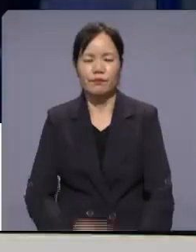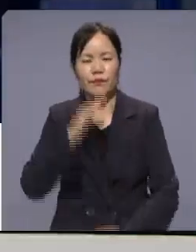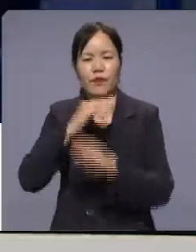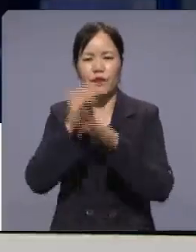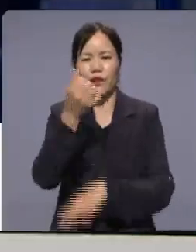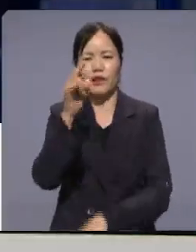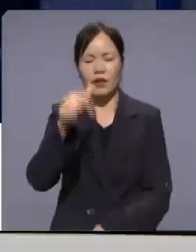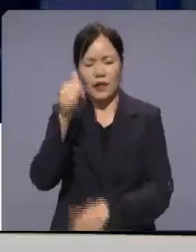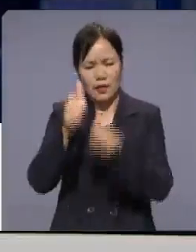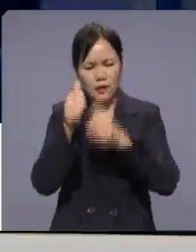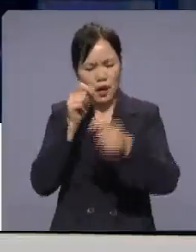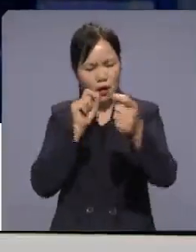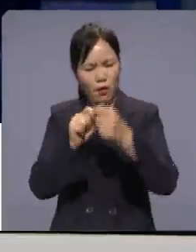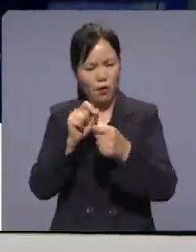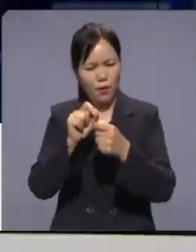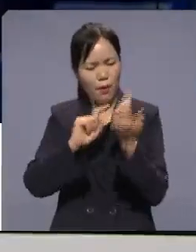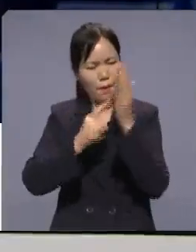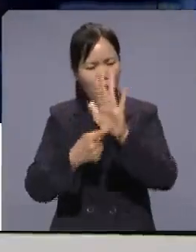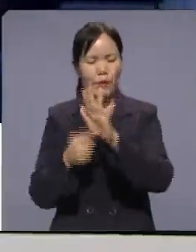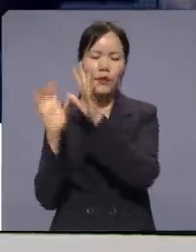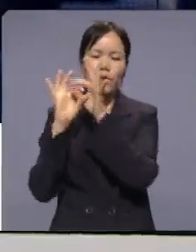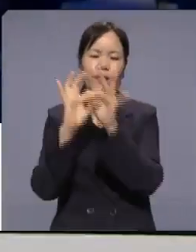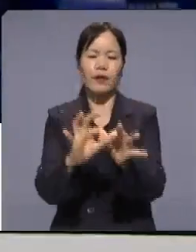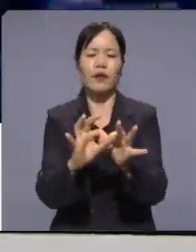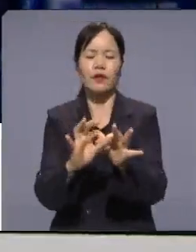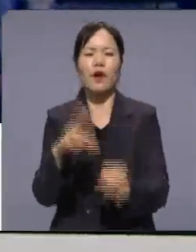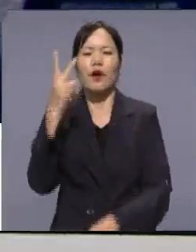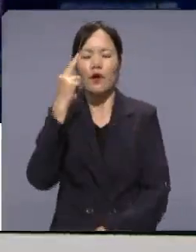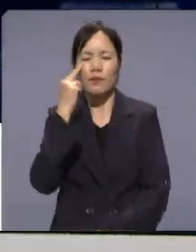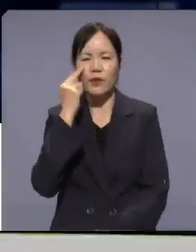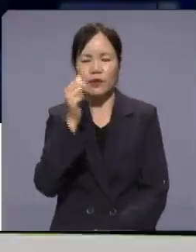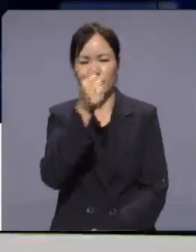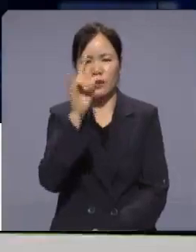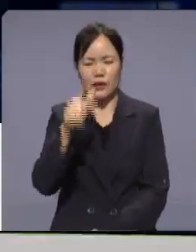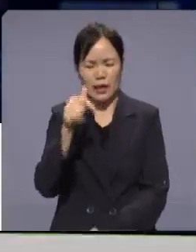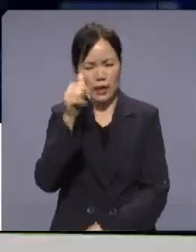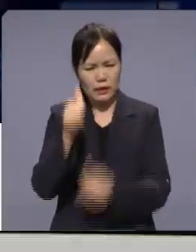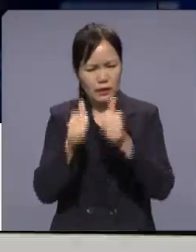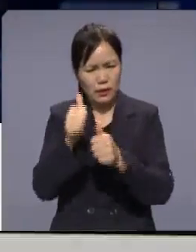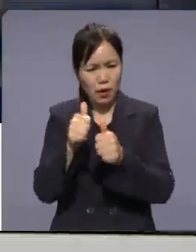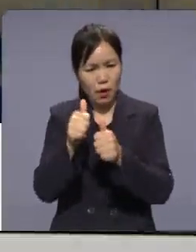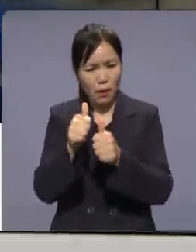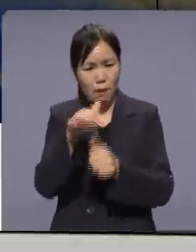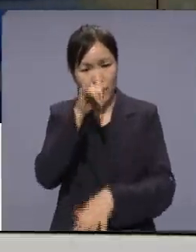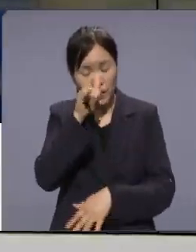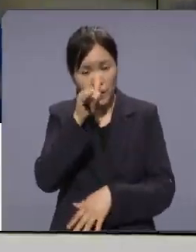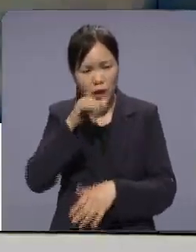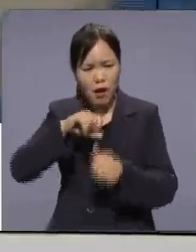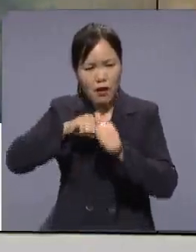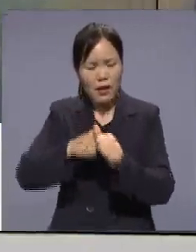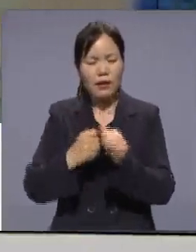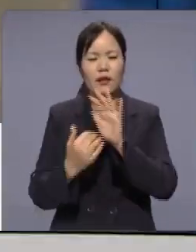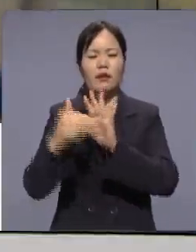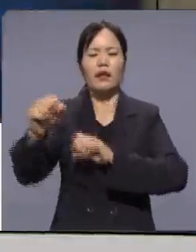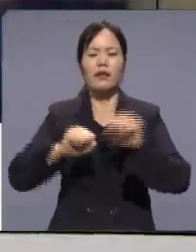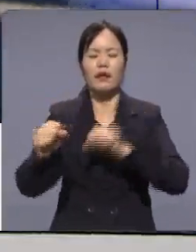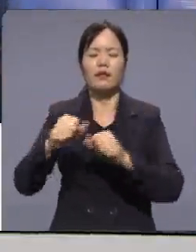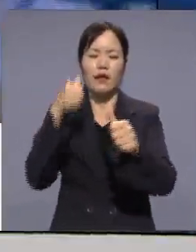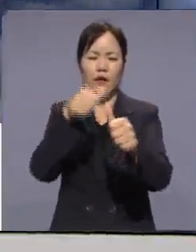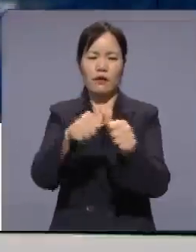북한의 핵실험이 임박했다는 보도가 잇따르는 가운데 미국은 핵실험 강행 시 강력 대응하겠다고 경고하고